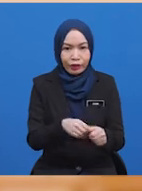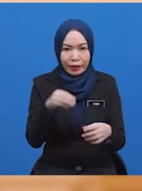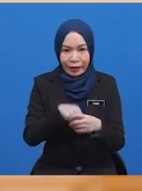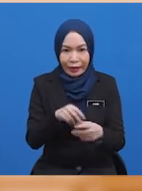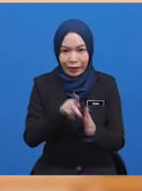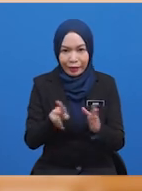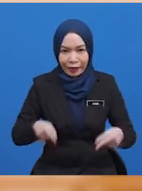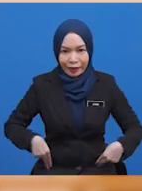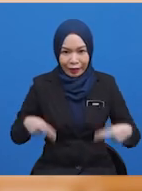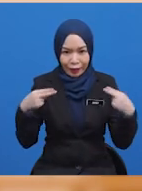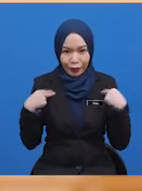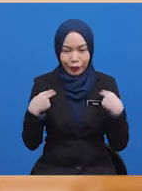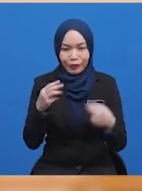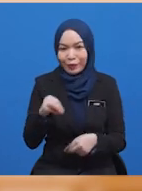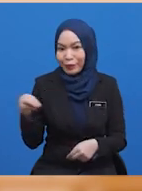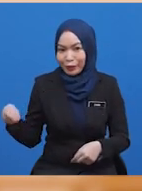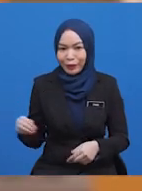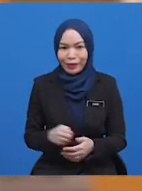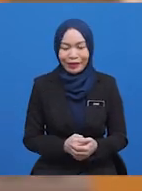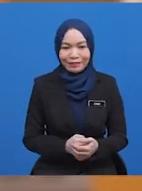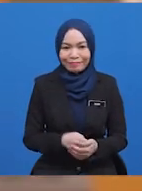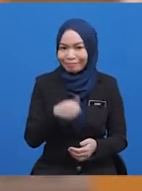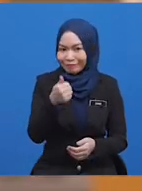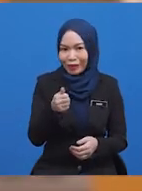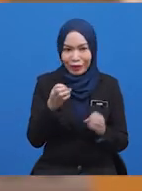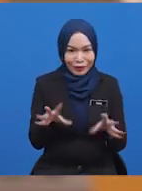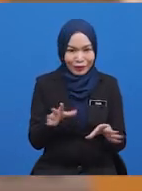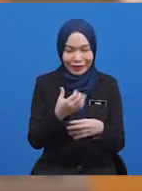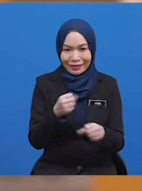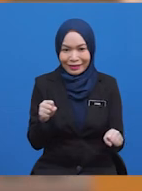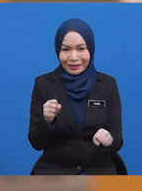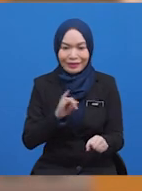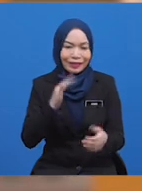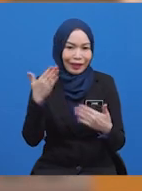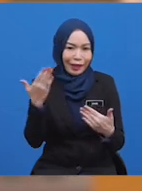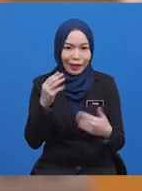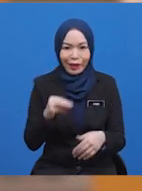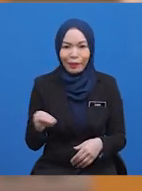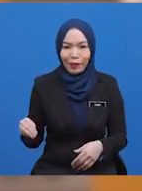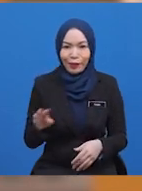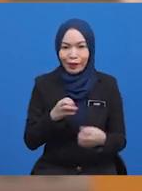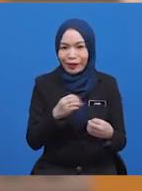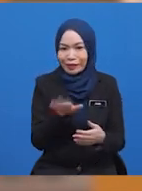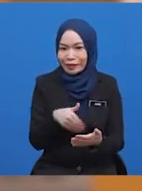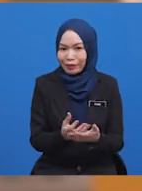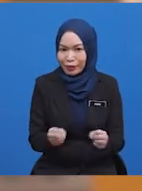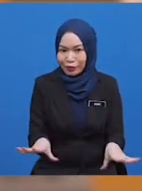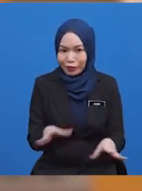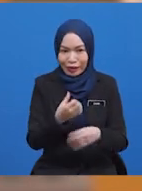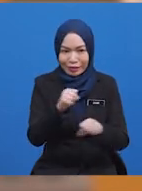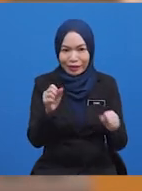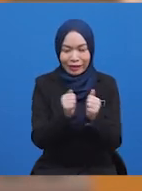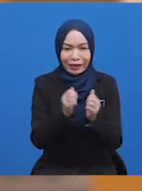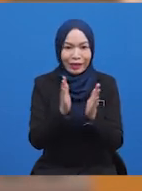adakah anda sudah bersedia diharap murid-murid ceguk telah bersedia dengan buku